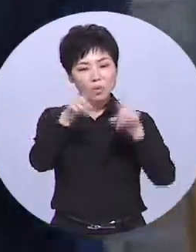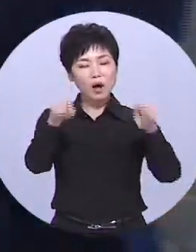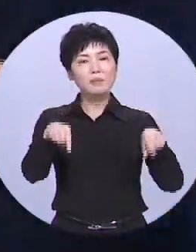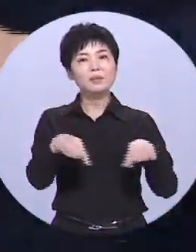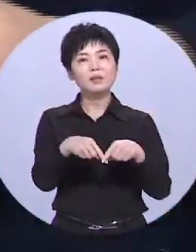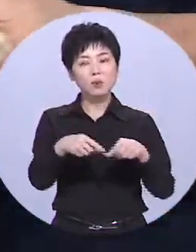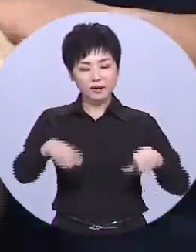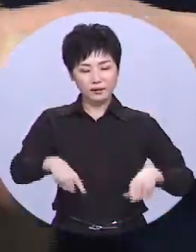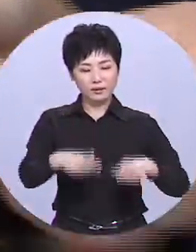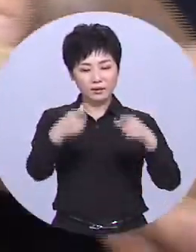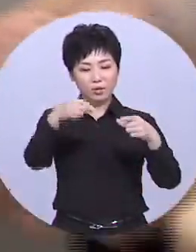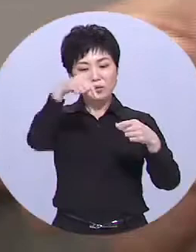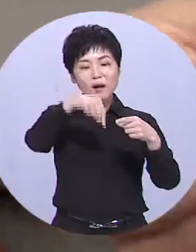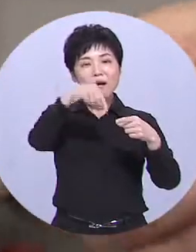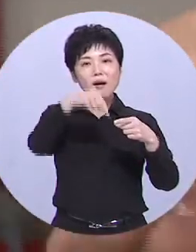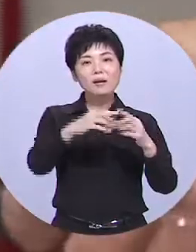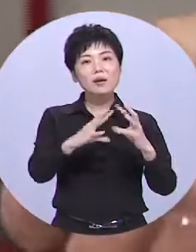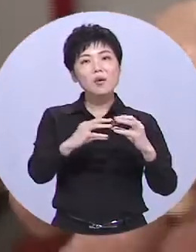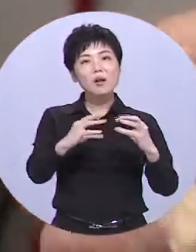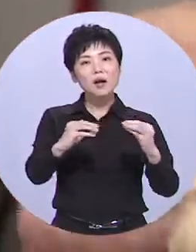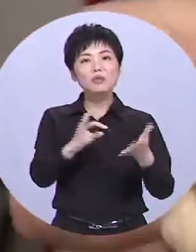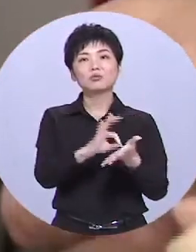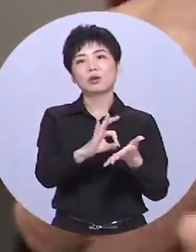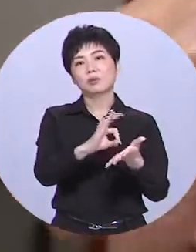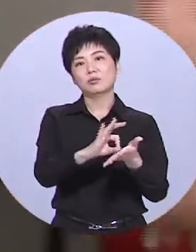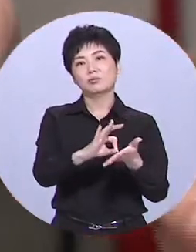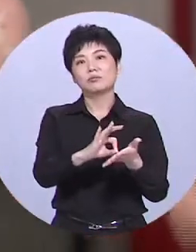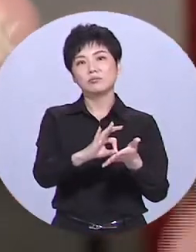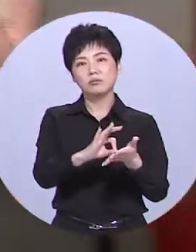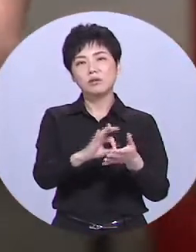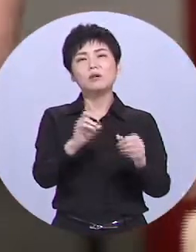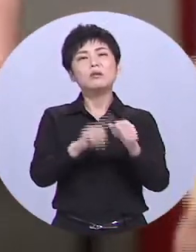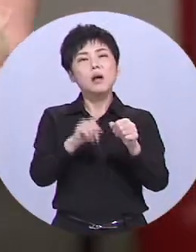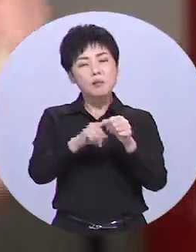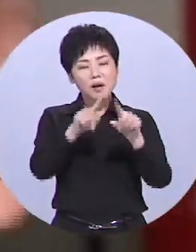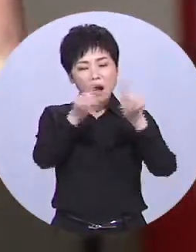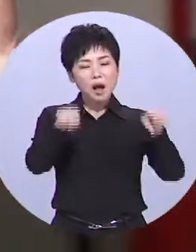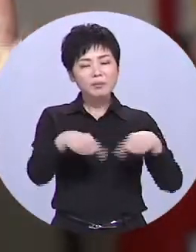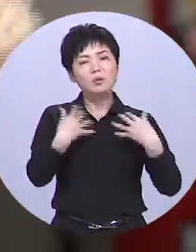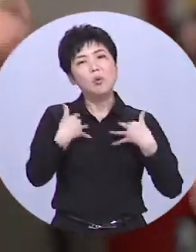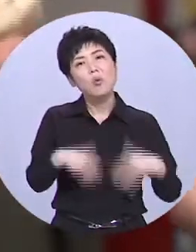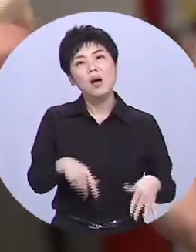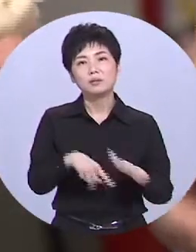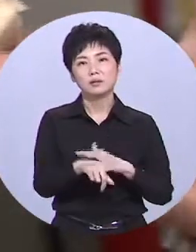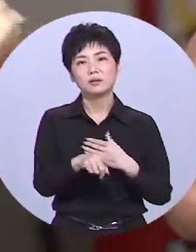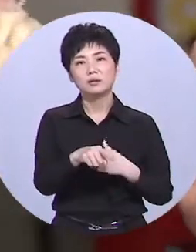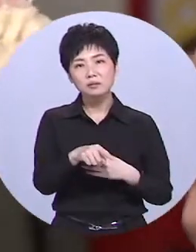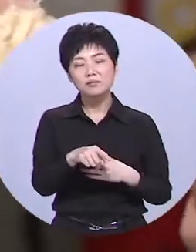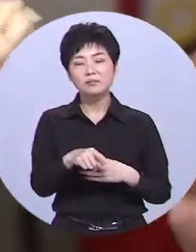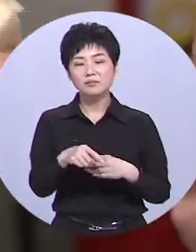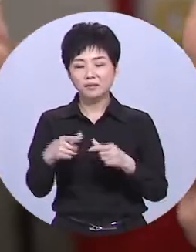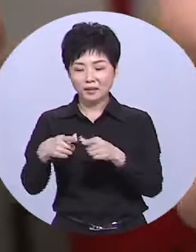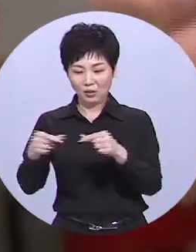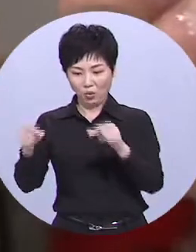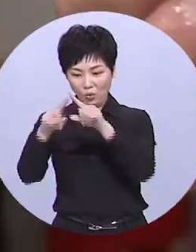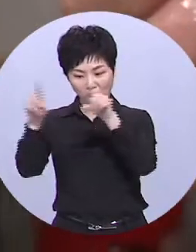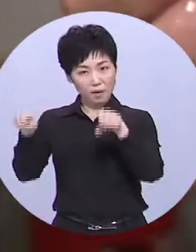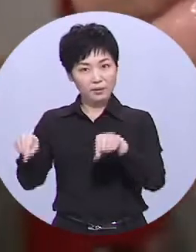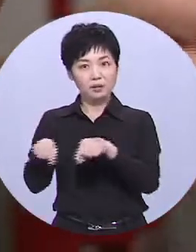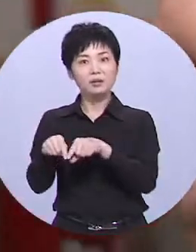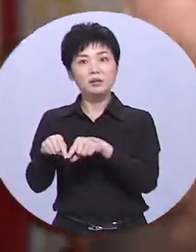を切り出してきて、中の繊維質の弱いところを砕いて紙にしてますから、うん、はい、弱い紙になっちゃうん